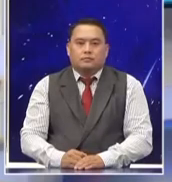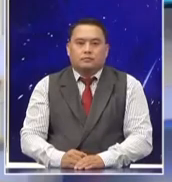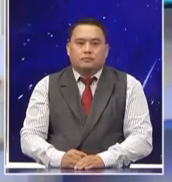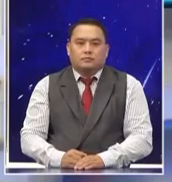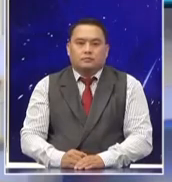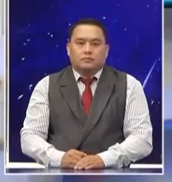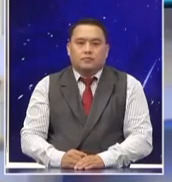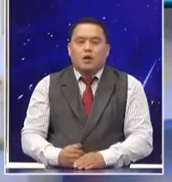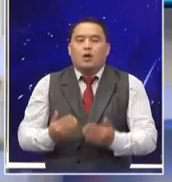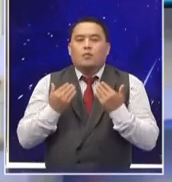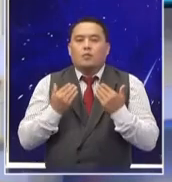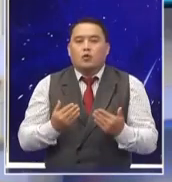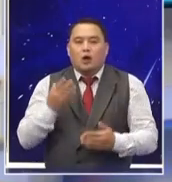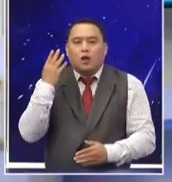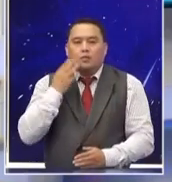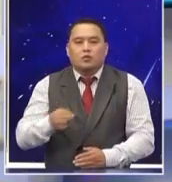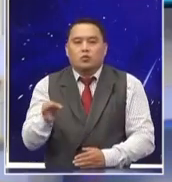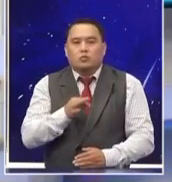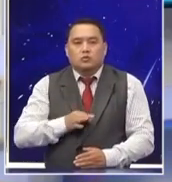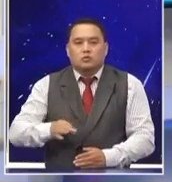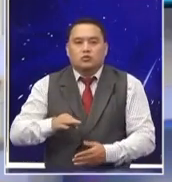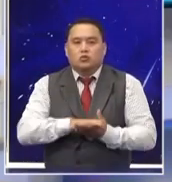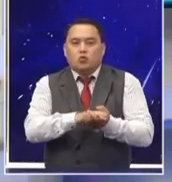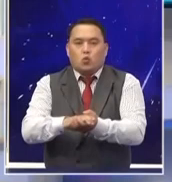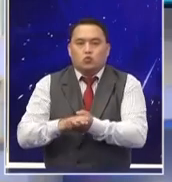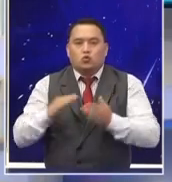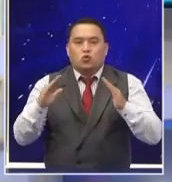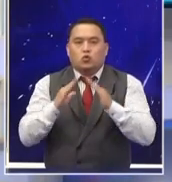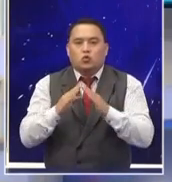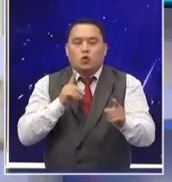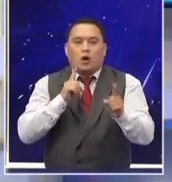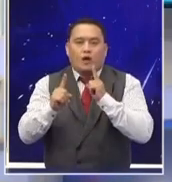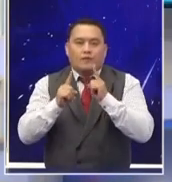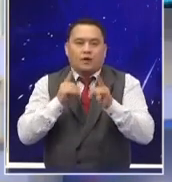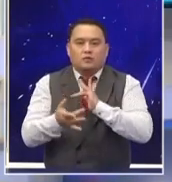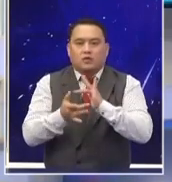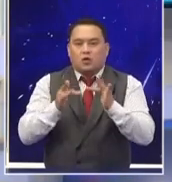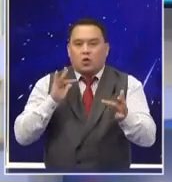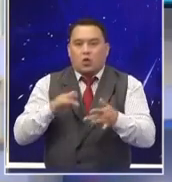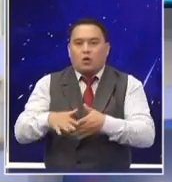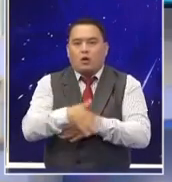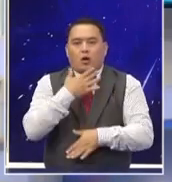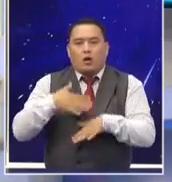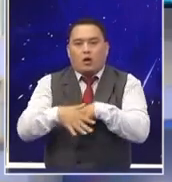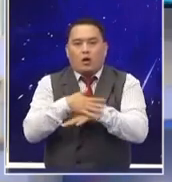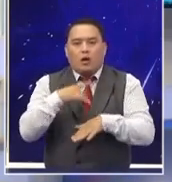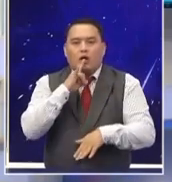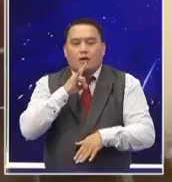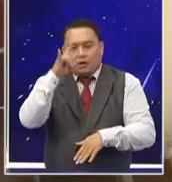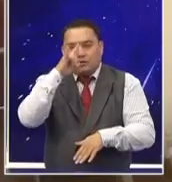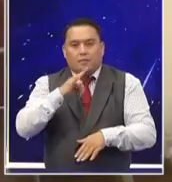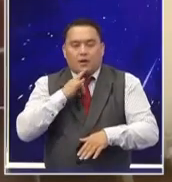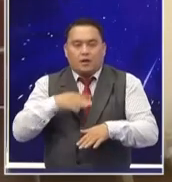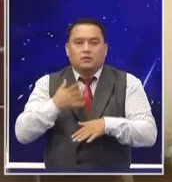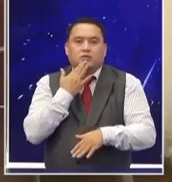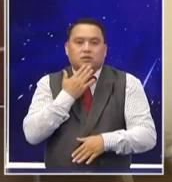Этносаралық қатынас тұрақты. Бүгін облыстық достық үйінде онлайн конференция өтті. Өңірдегі Қазақстан халқы ассамблеясы ұйымдастырған шара